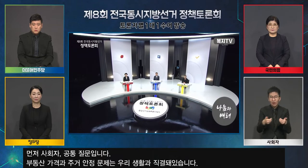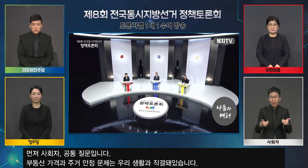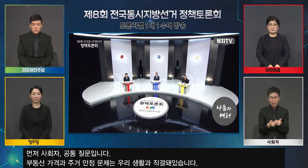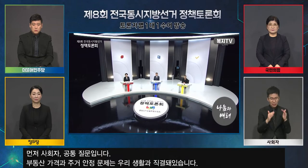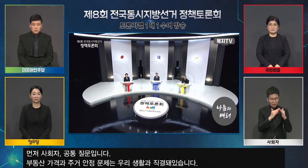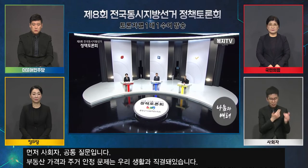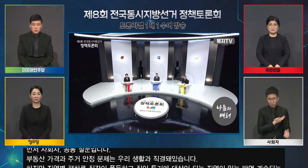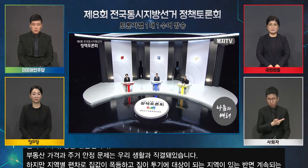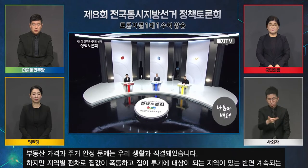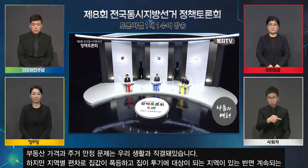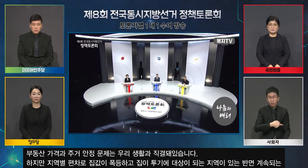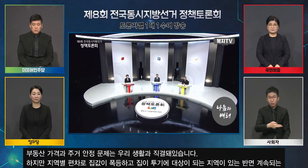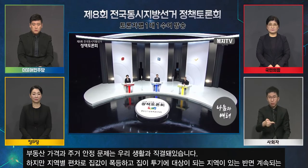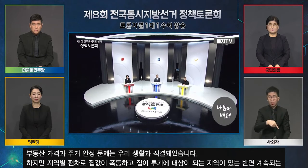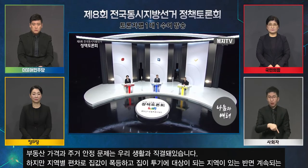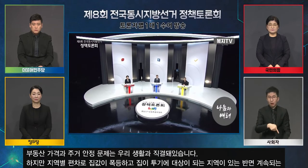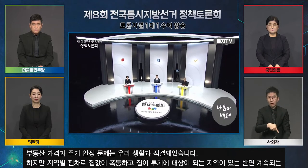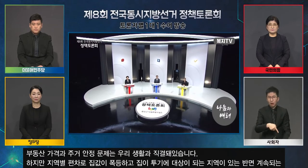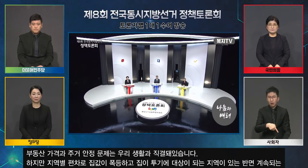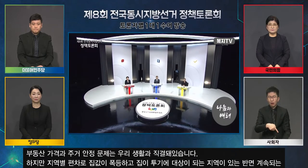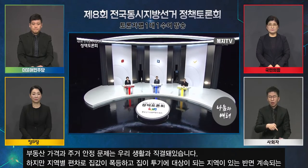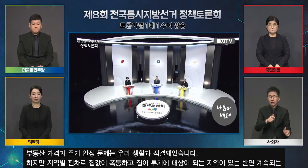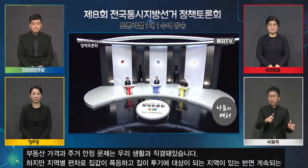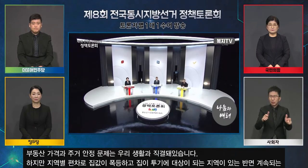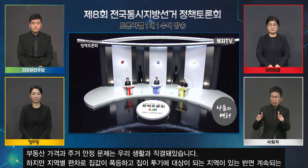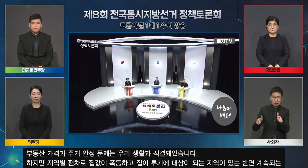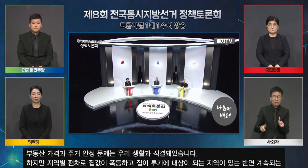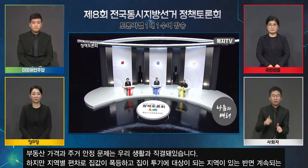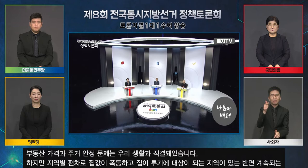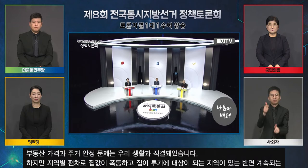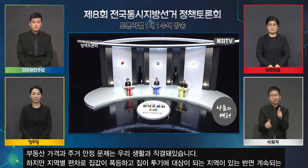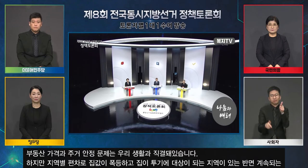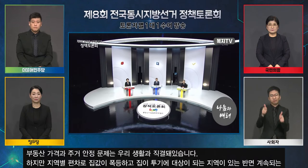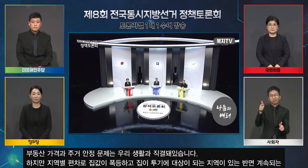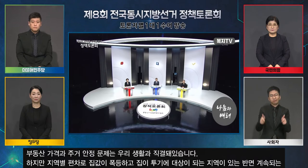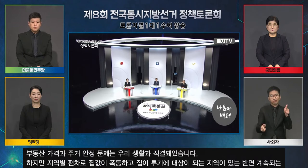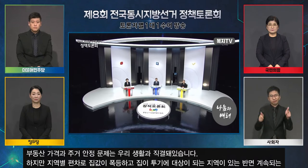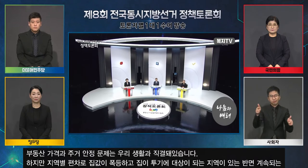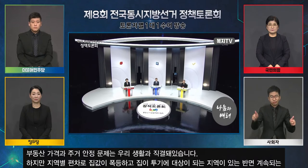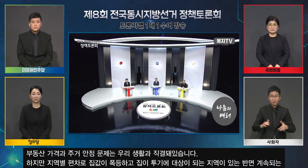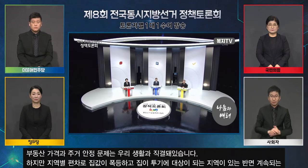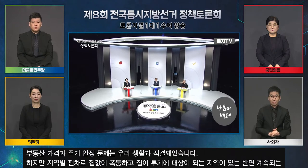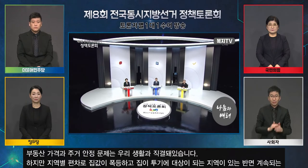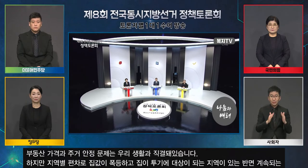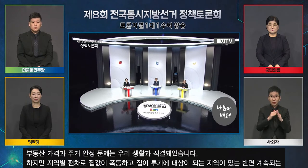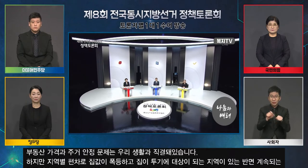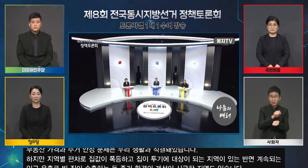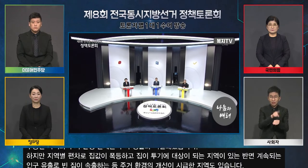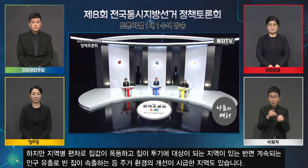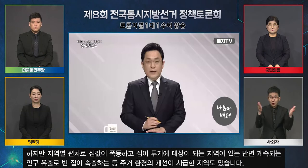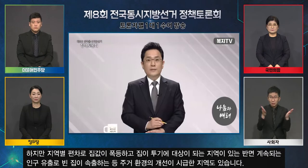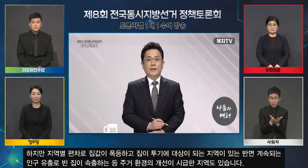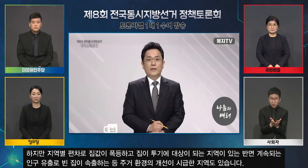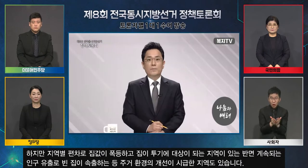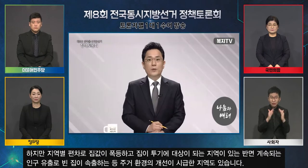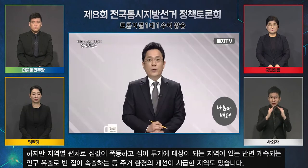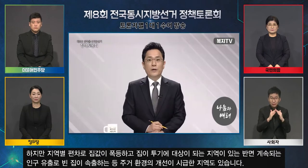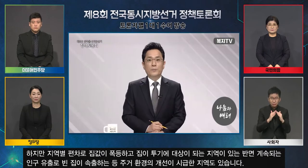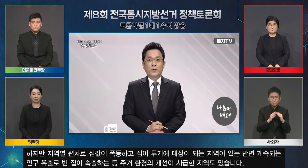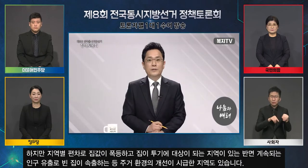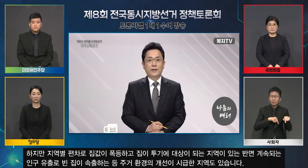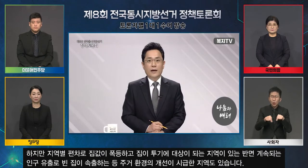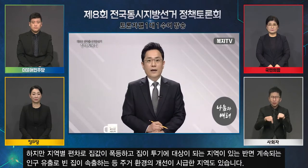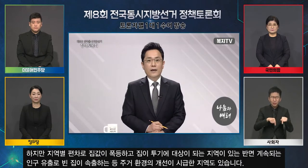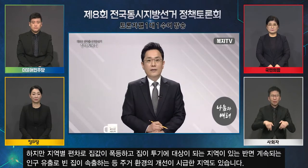속출한 등 주거 환경의 개선이 시급한 지역도 있습니다. 지역 특성에 따른 맞춤형 주거 안정 대책이